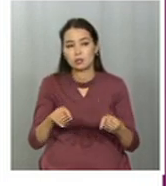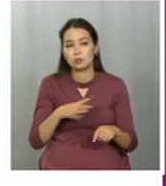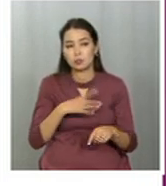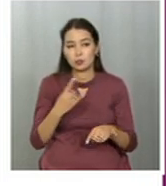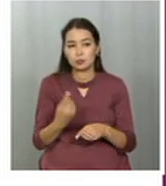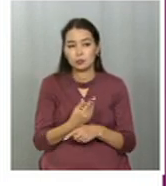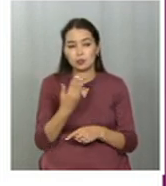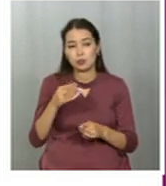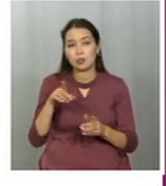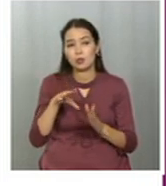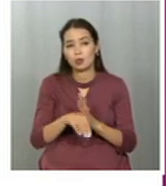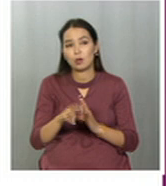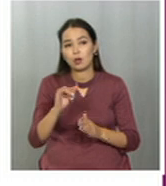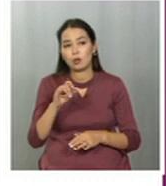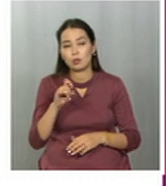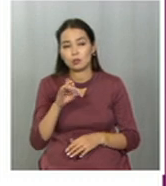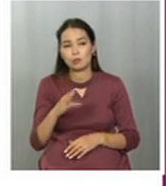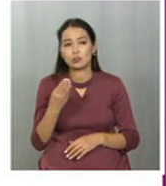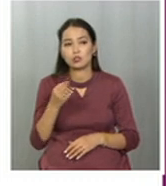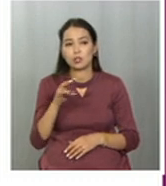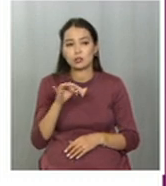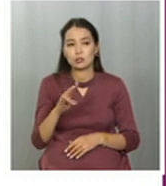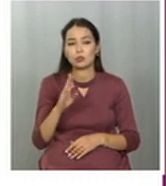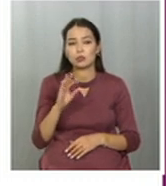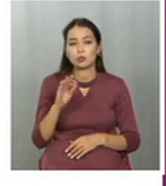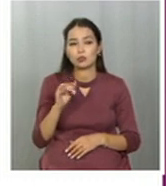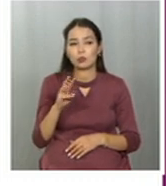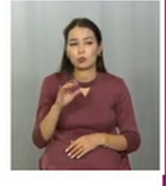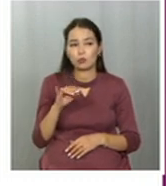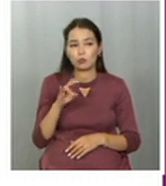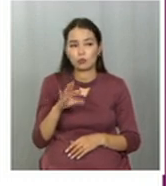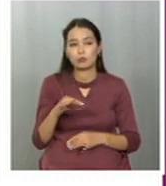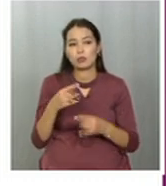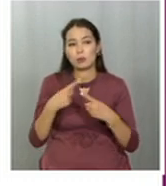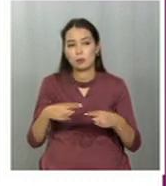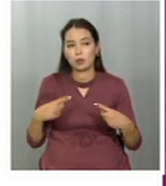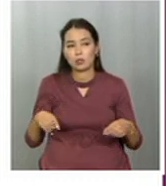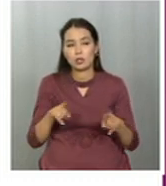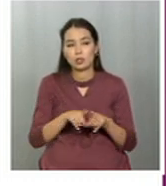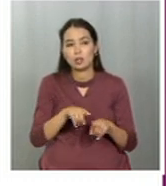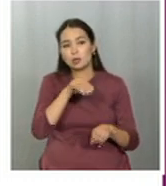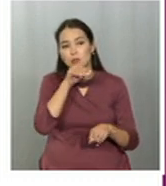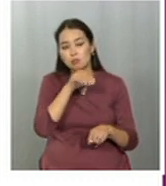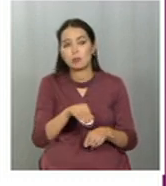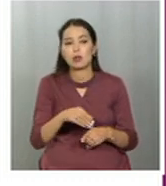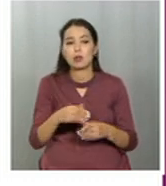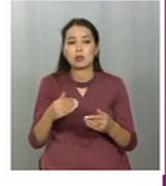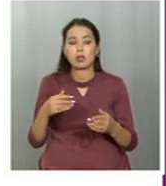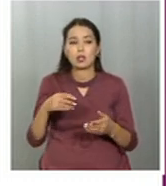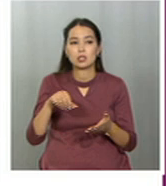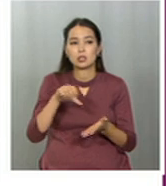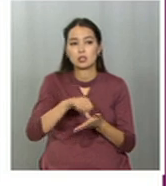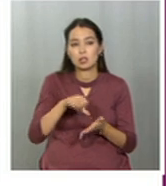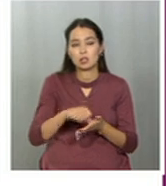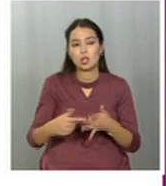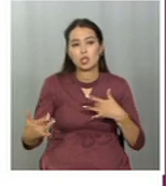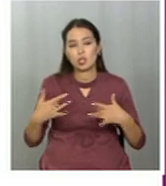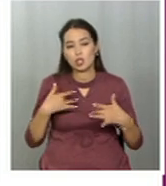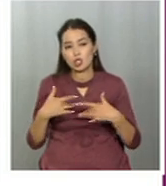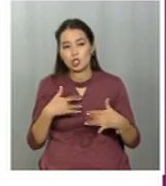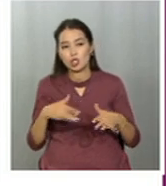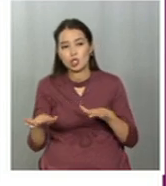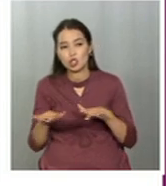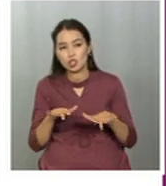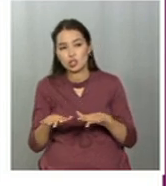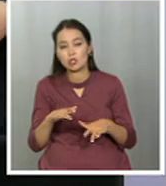Онда Әуезов, Шанин, Қожамқұлов және басқа да дарынды драматургтер, режиссерлар, әртістер